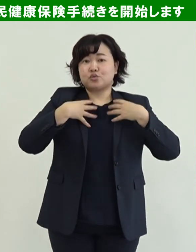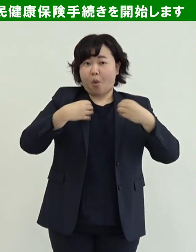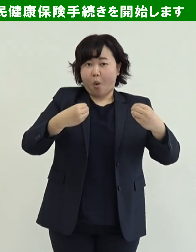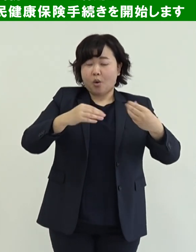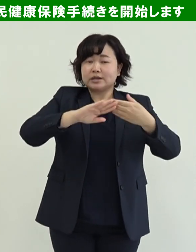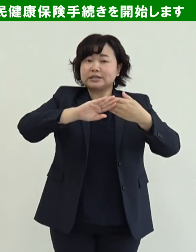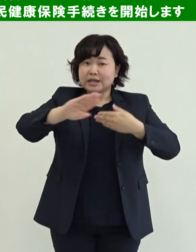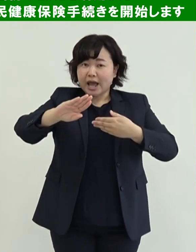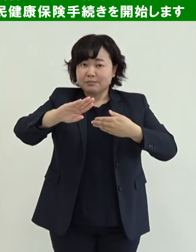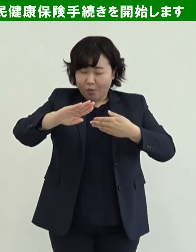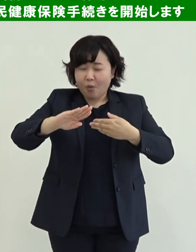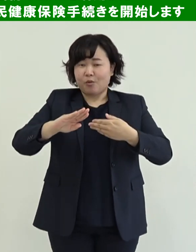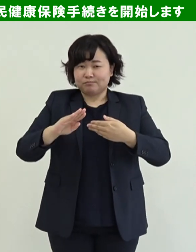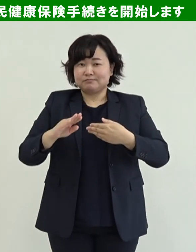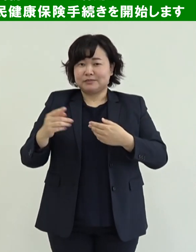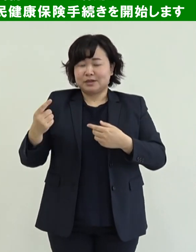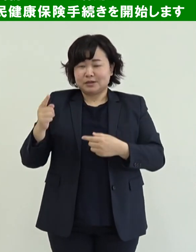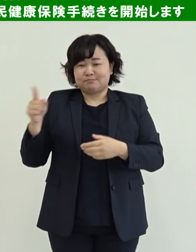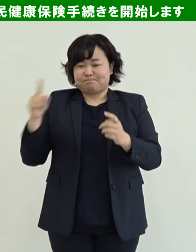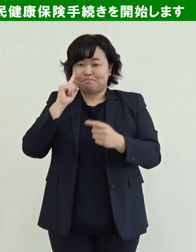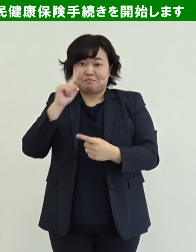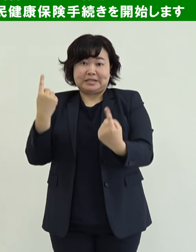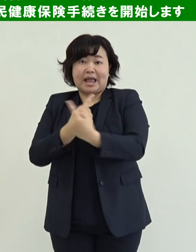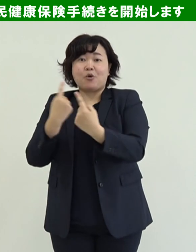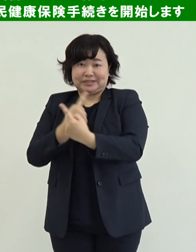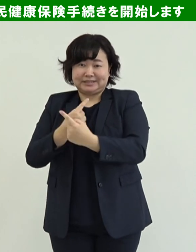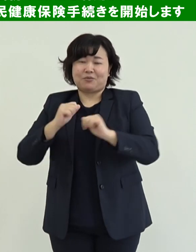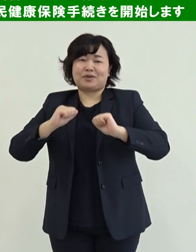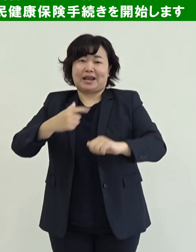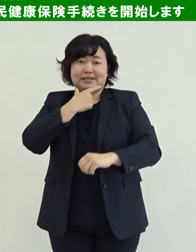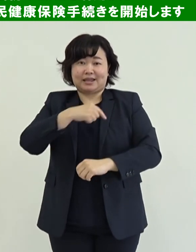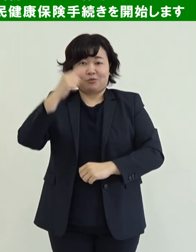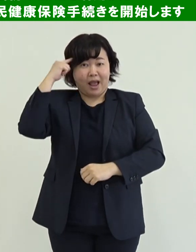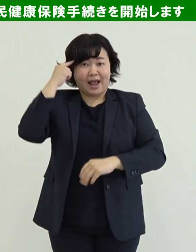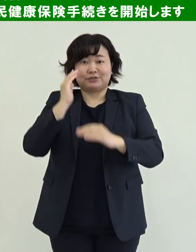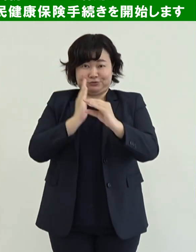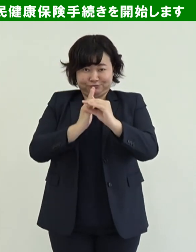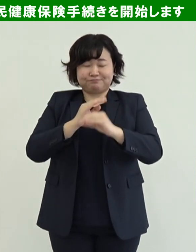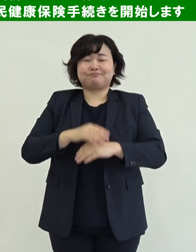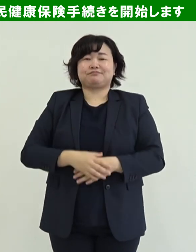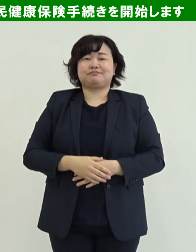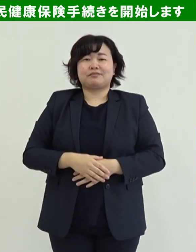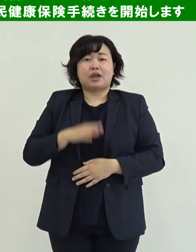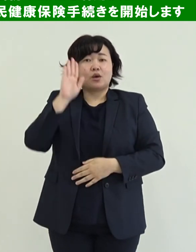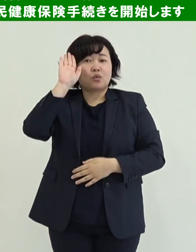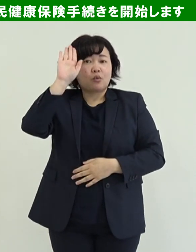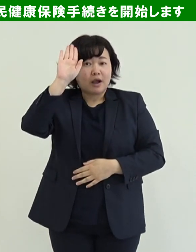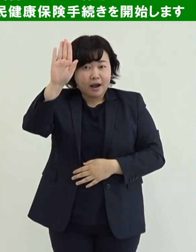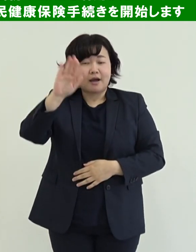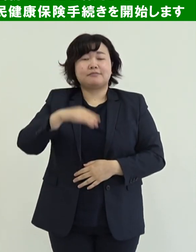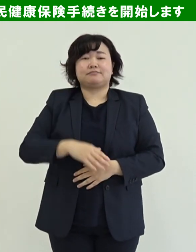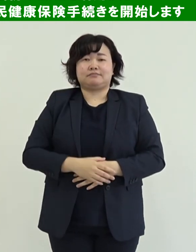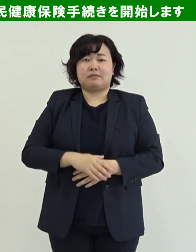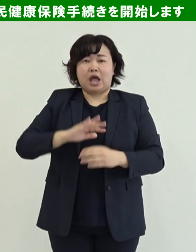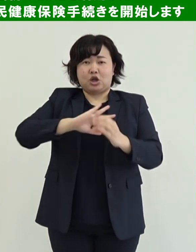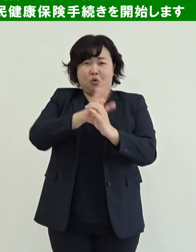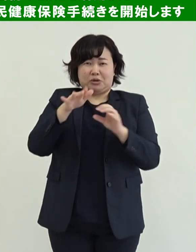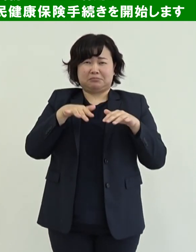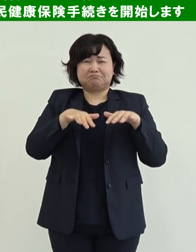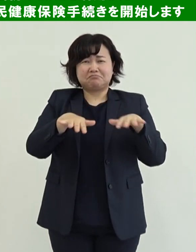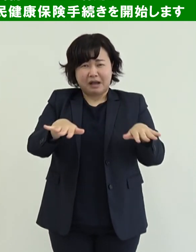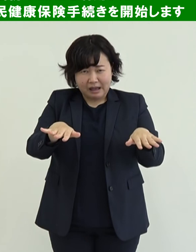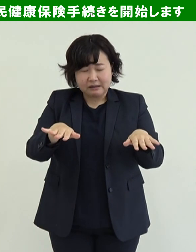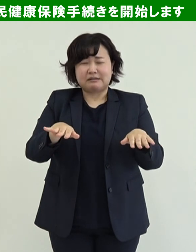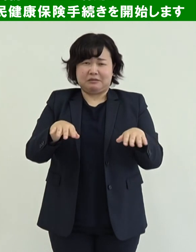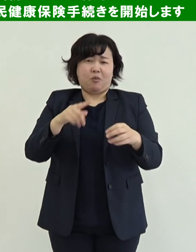随時見直しをお勧めていきたいなというふうに考えておりますあのこれからですねあの子のコロナを一つ